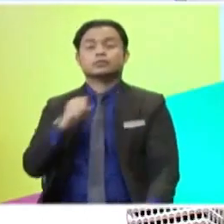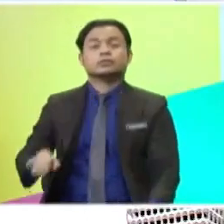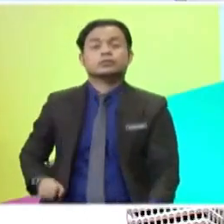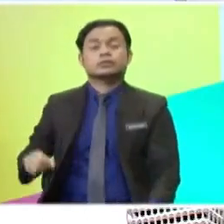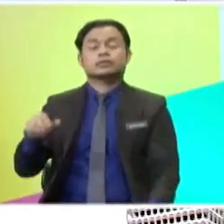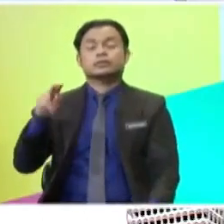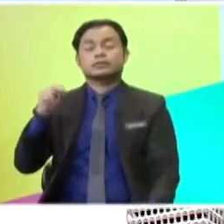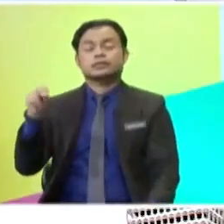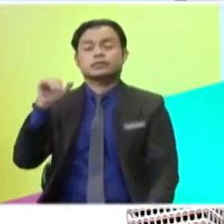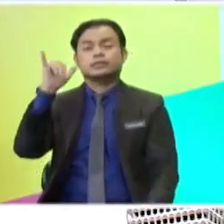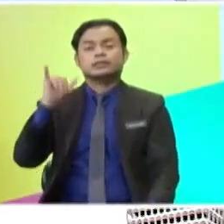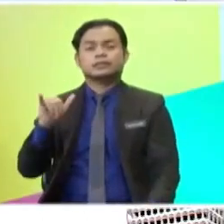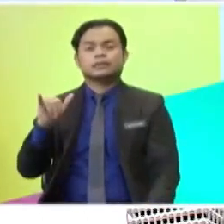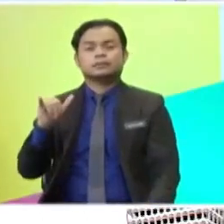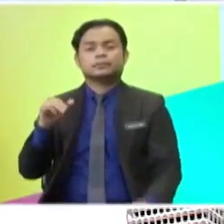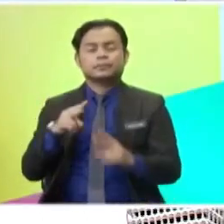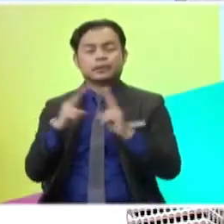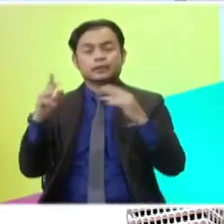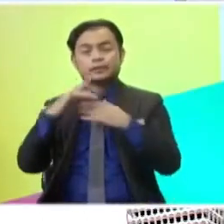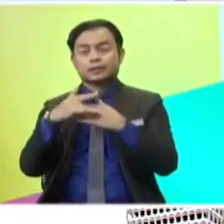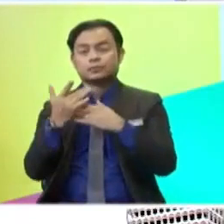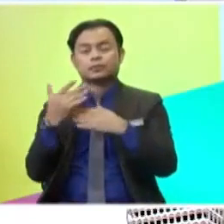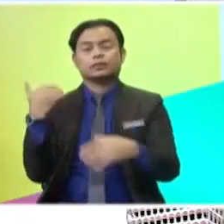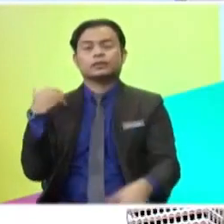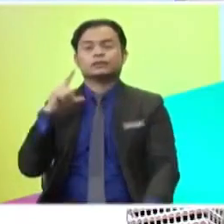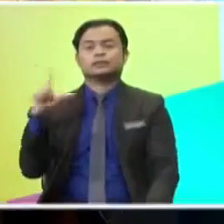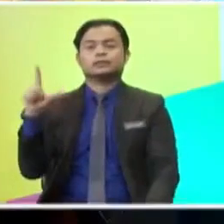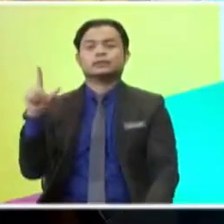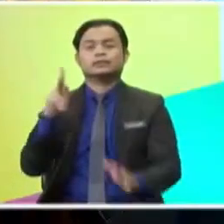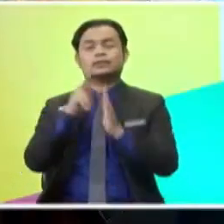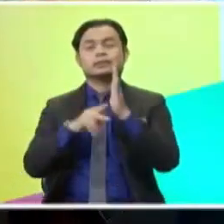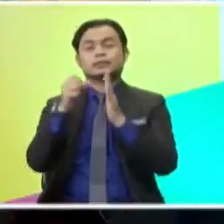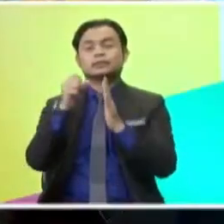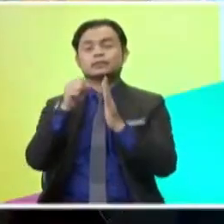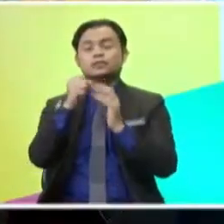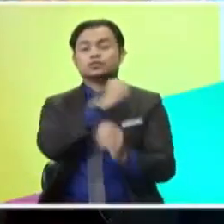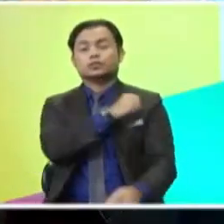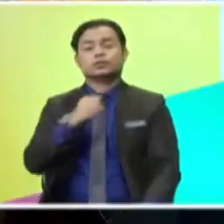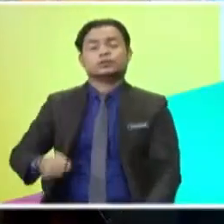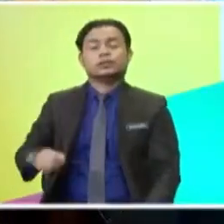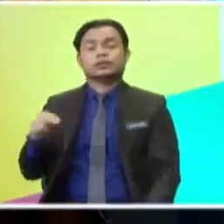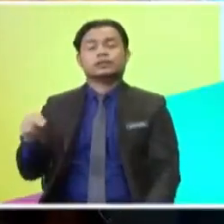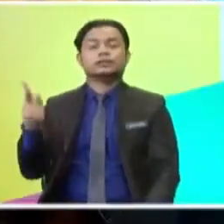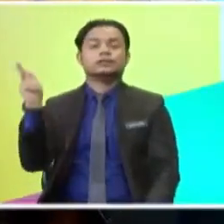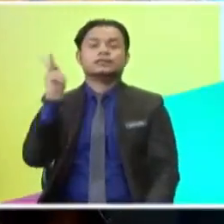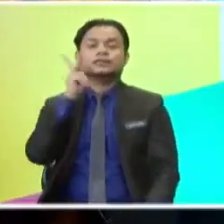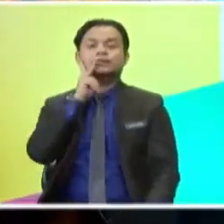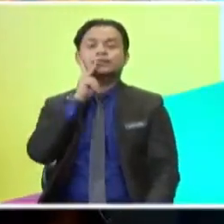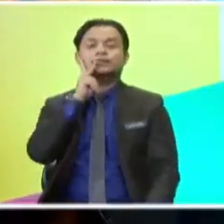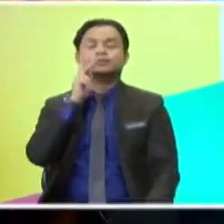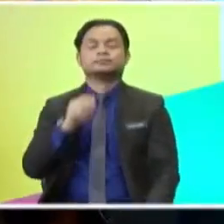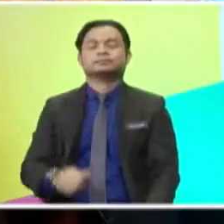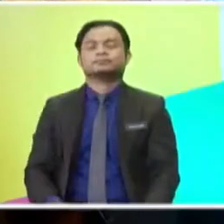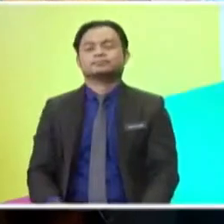awal. Yang lebih awal daripada Kesultanan Melayu Melaka sebenarnya. Itu dia murid-murid. Jawapannya adalah Kesultanan Kedah ya Cikgu? Ya,